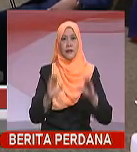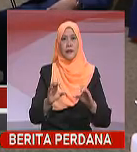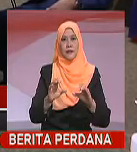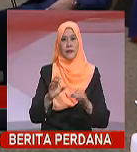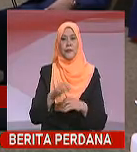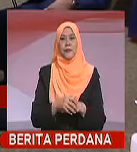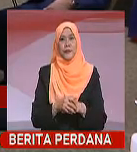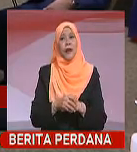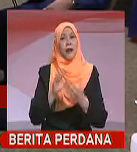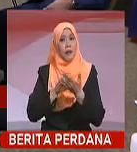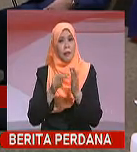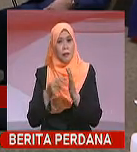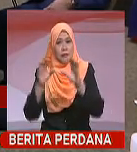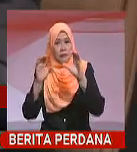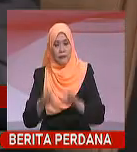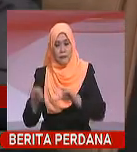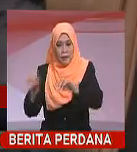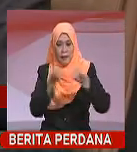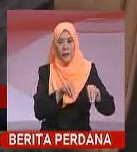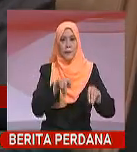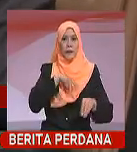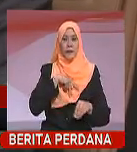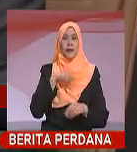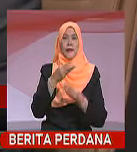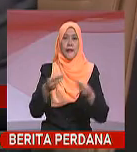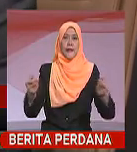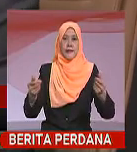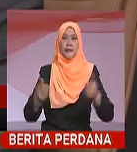land swap atau kaedah pindah milik tanah.